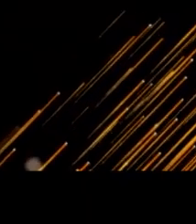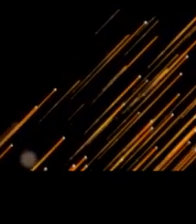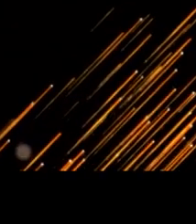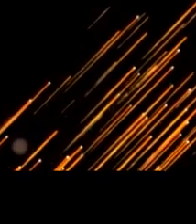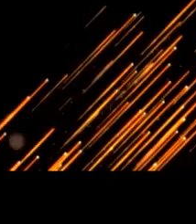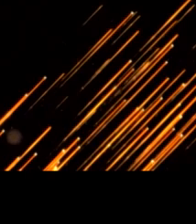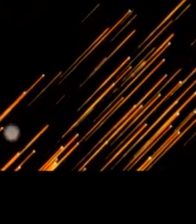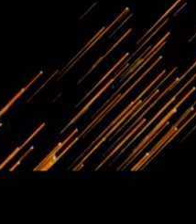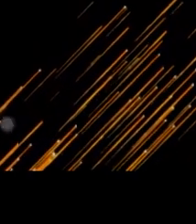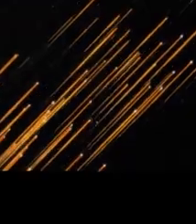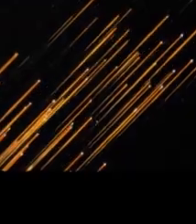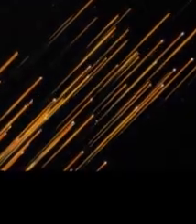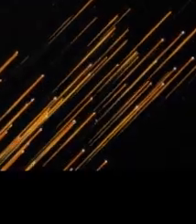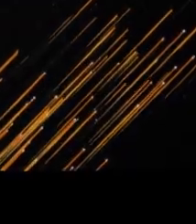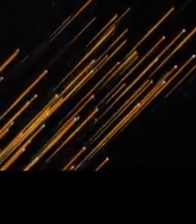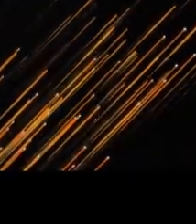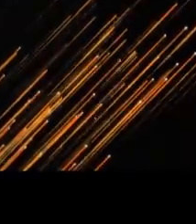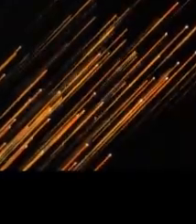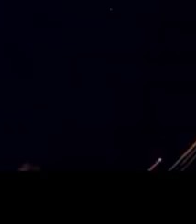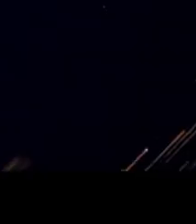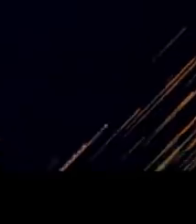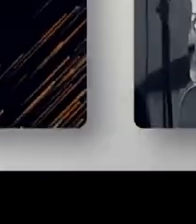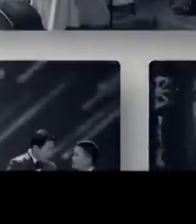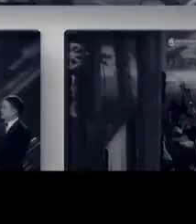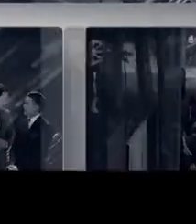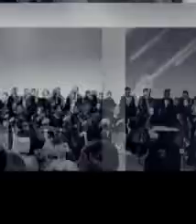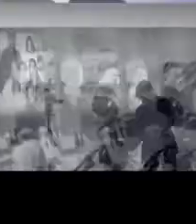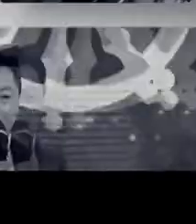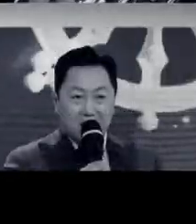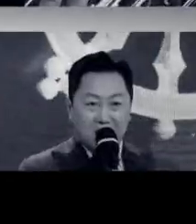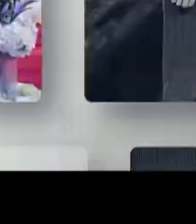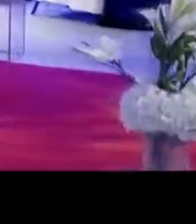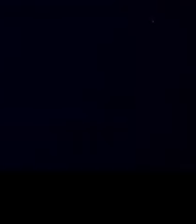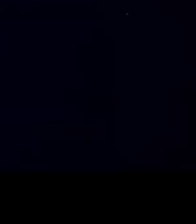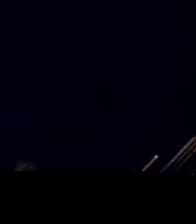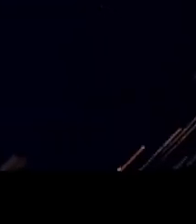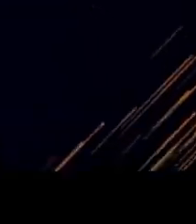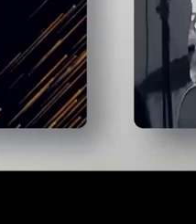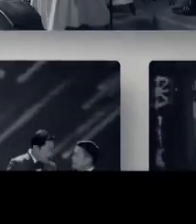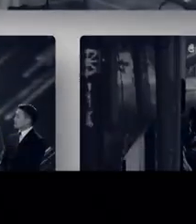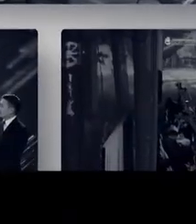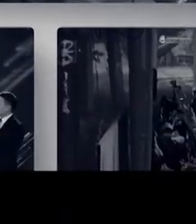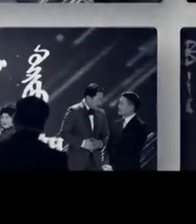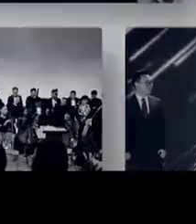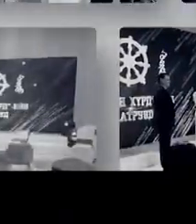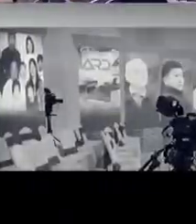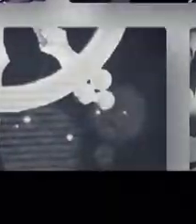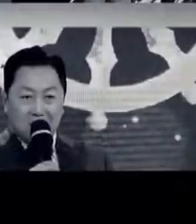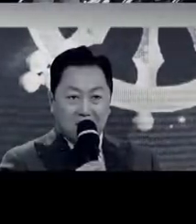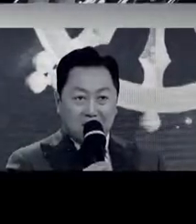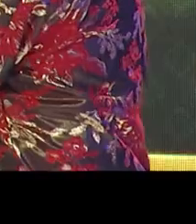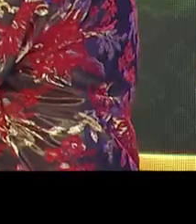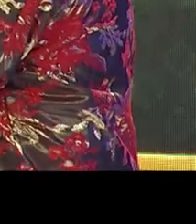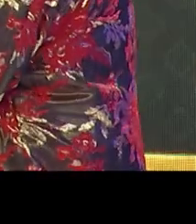баатарлаг үйлстэн, оюунлаг хүн, үндэсний үйлдвэрийг түүчээлэгч, нийгмийн хариуцлагатай компани, хөрөнгөний зах зээлийг хөгжүүлэгч, шинжилх